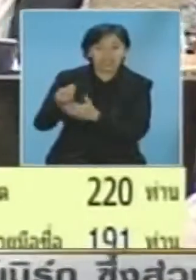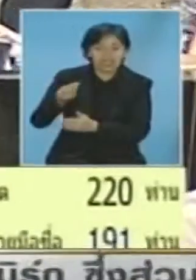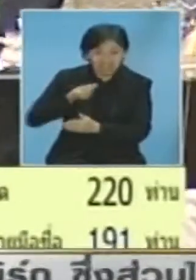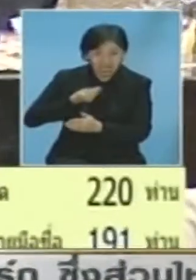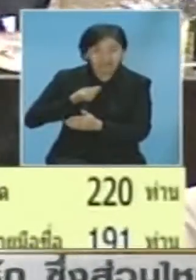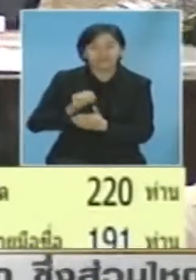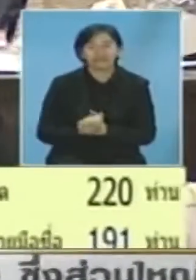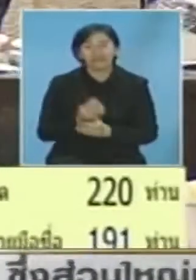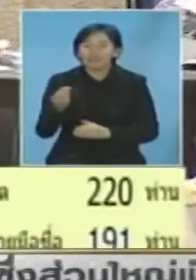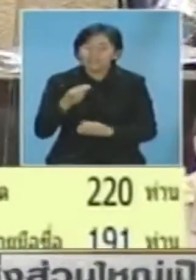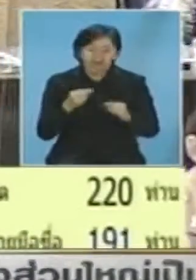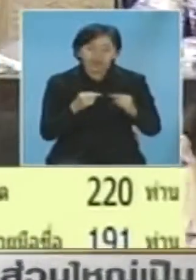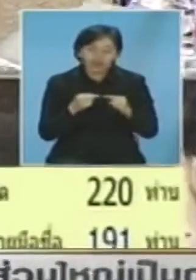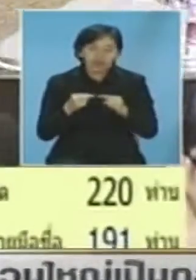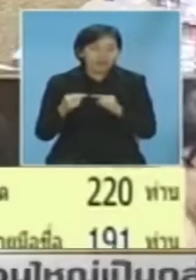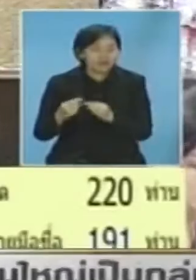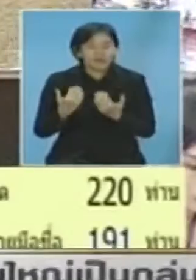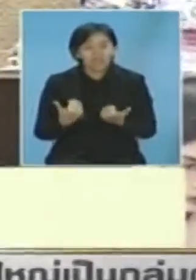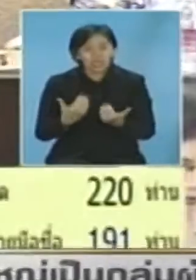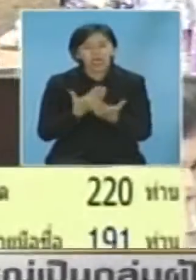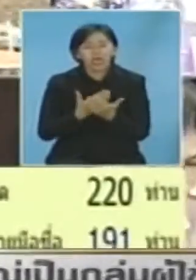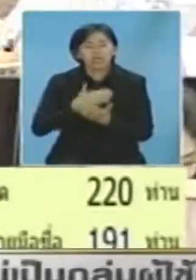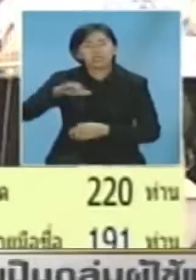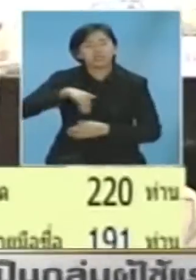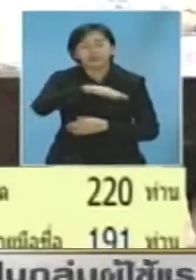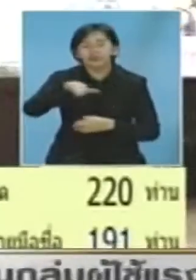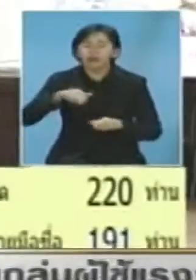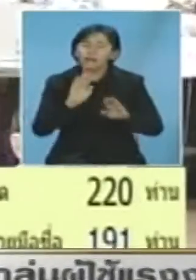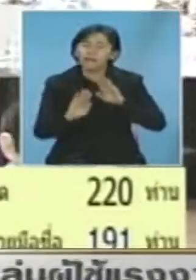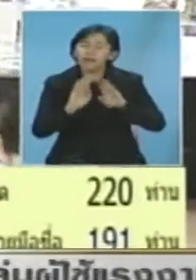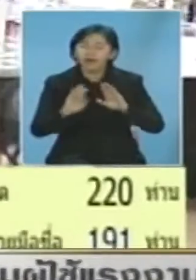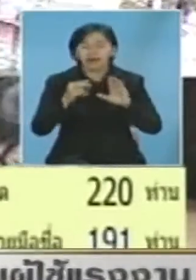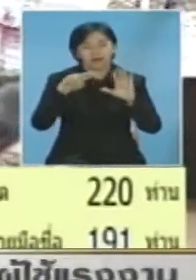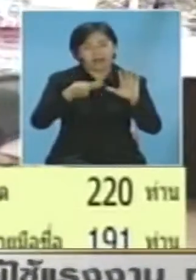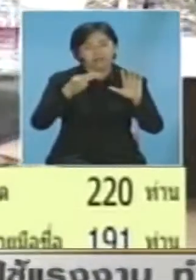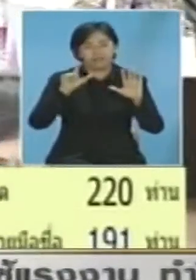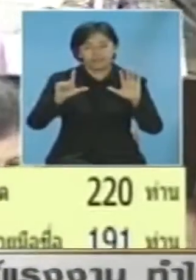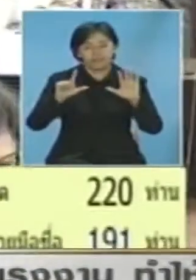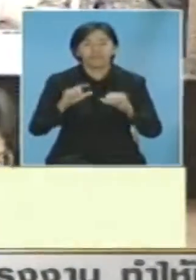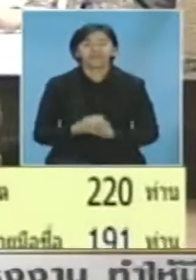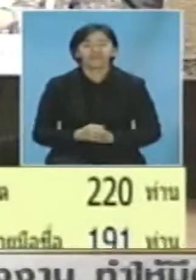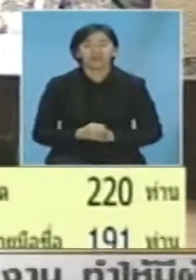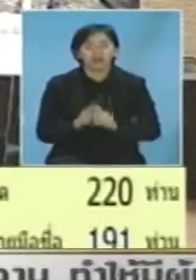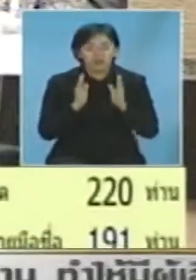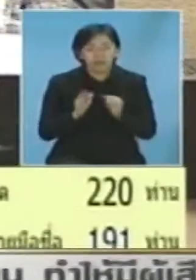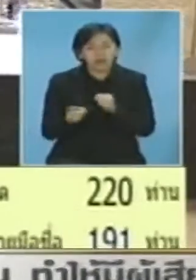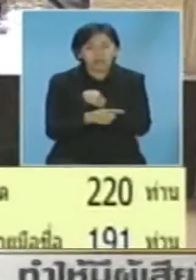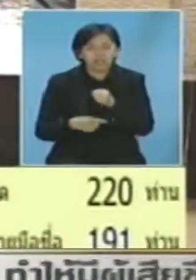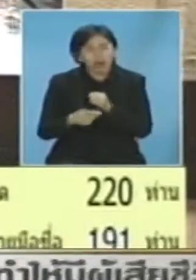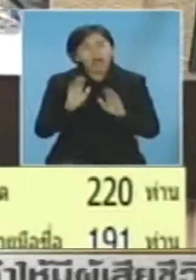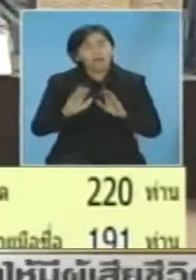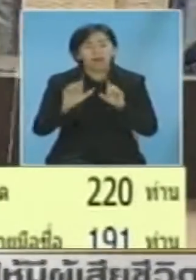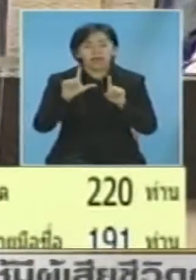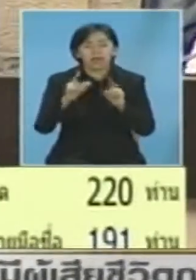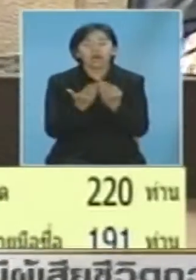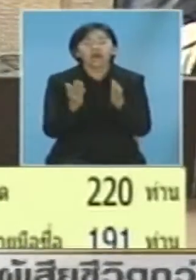บันประมาณ 50,000 ล้านบาทและยังมีชาวนาประมาณ1ล้านคร